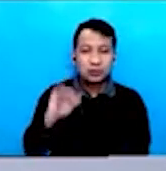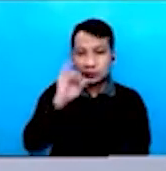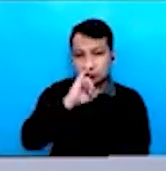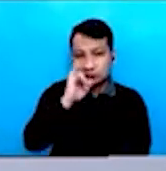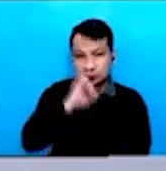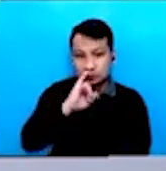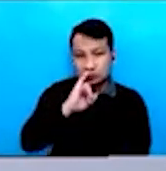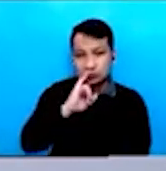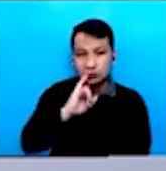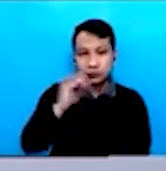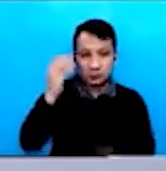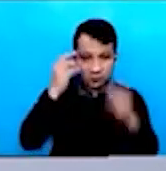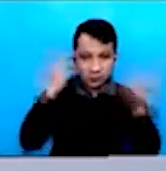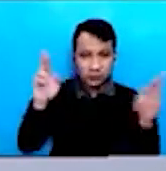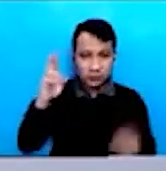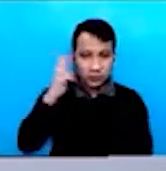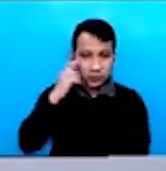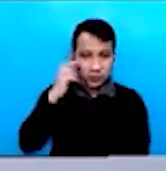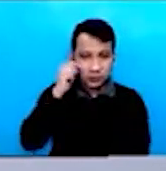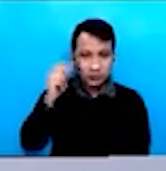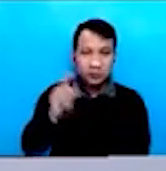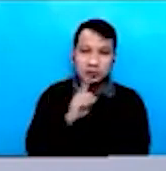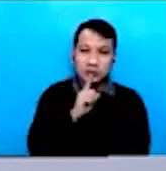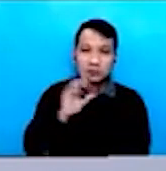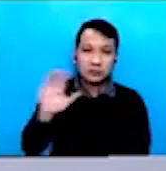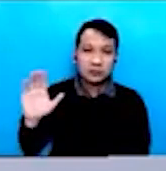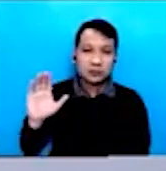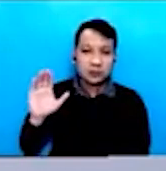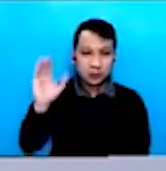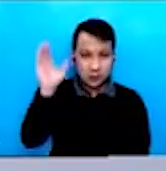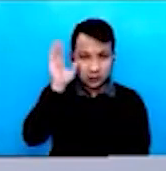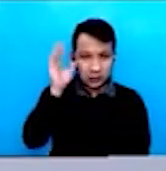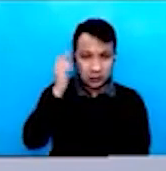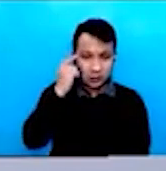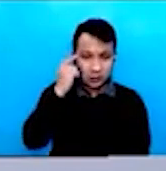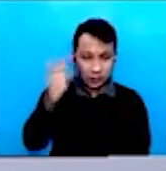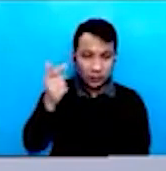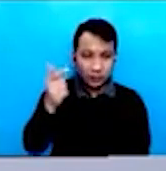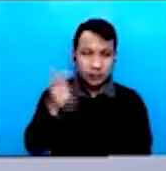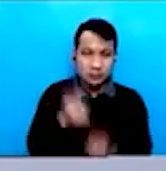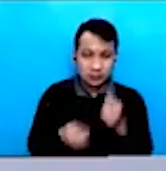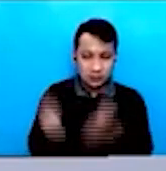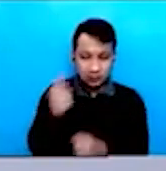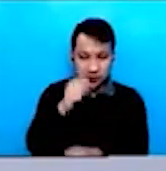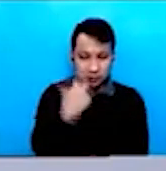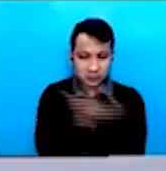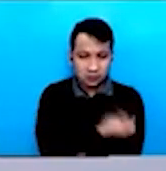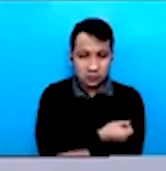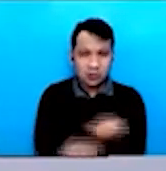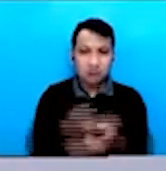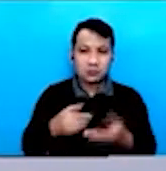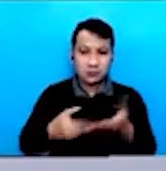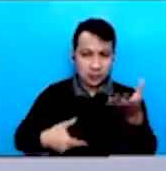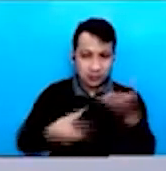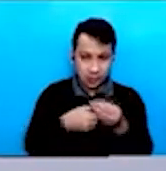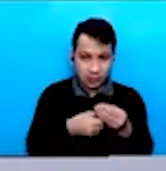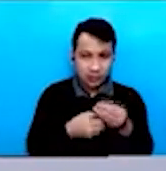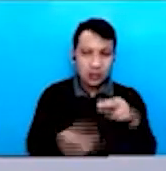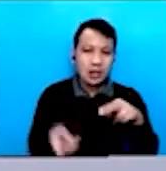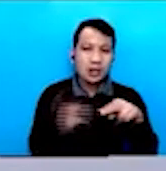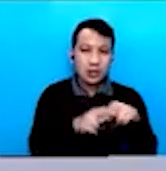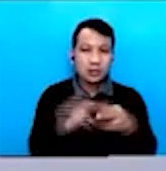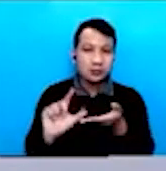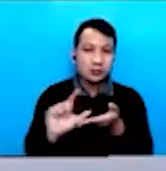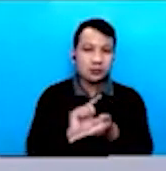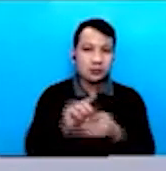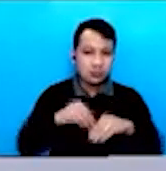Jerry Treñas. Nangako naman si Vaccine Czar Carlito Galvez Jr. na tataasan na ang supply ng bakuna na ipadadala sa